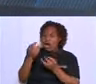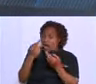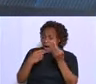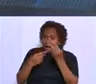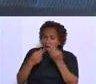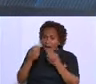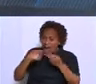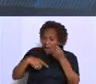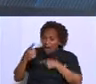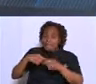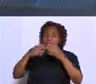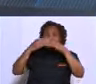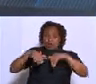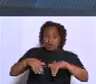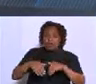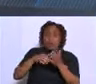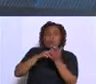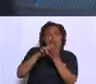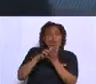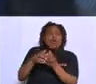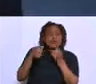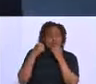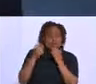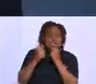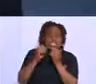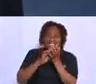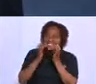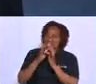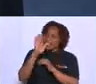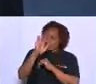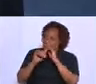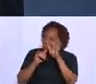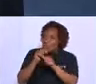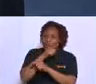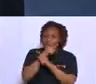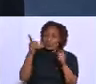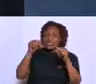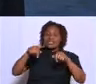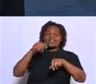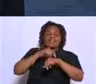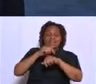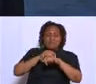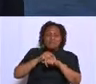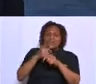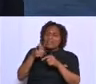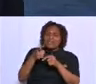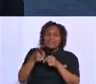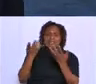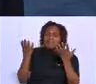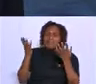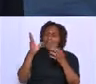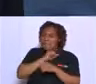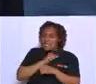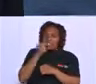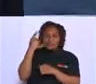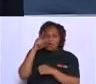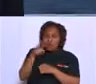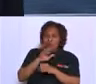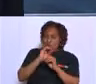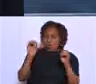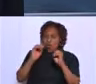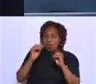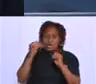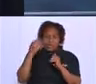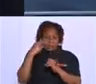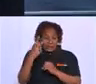haraka, tembea uje hapa mbele. Yesu ndiye anayekuita. Nafasi kama hii huenda isitokee tena kwako. Ukimwona